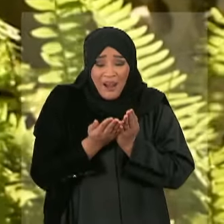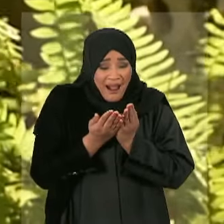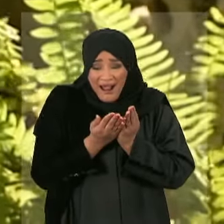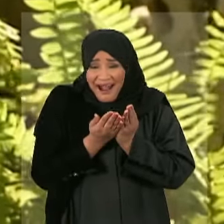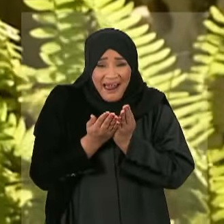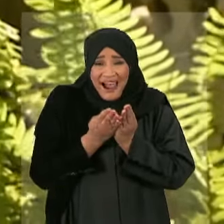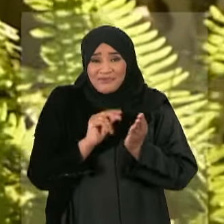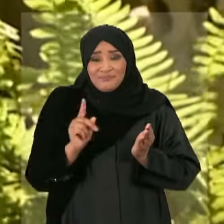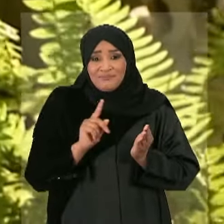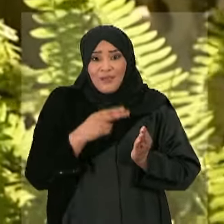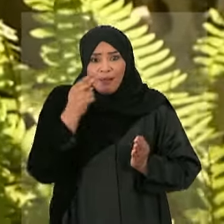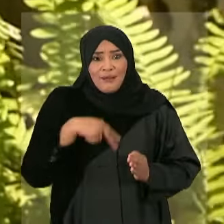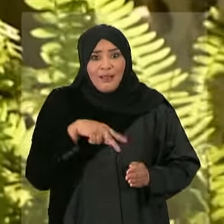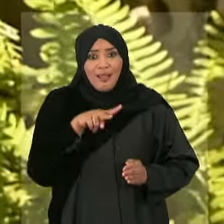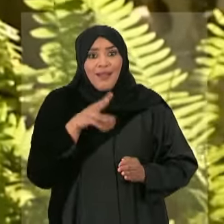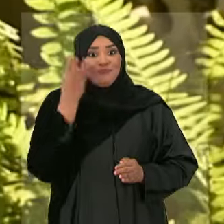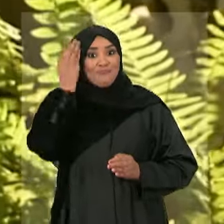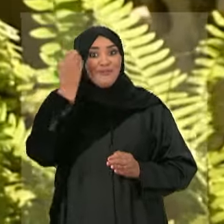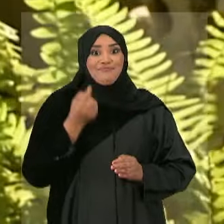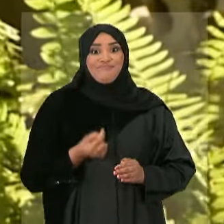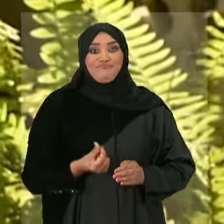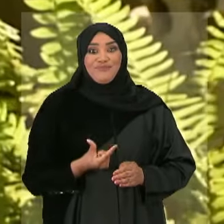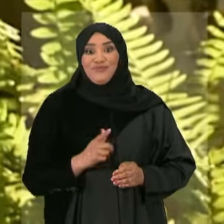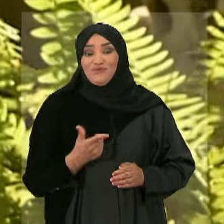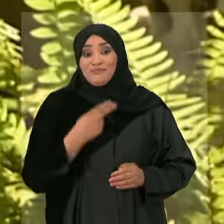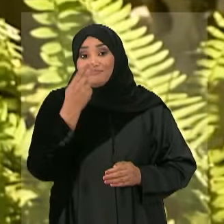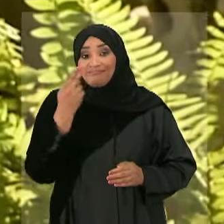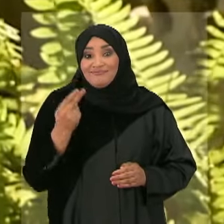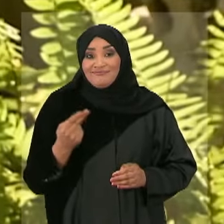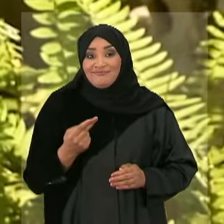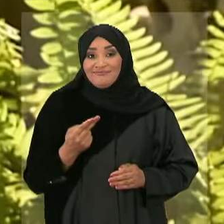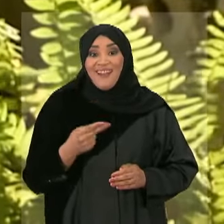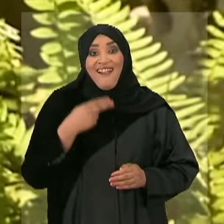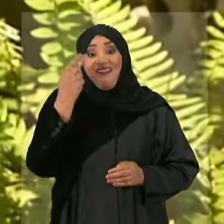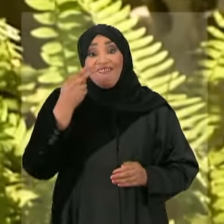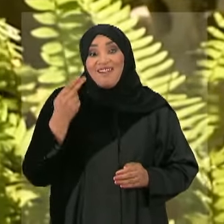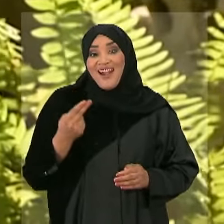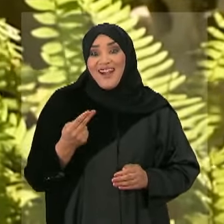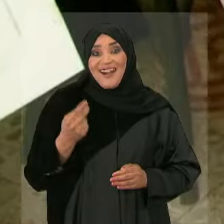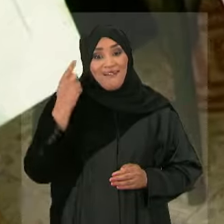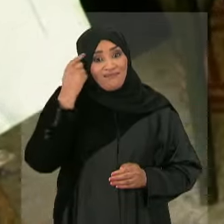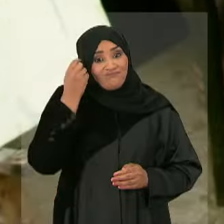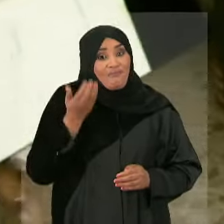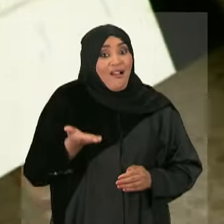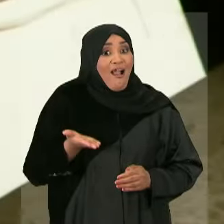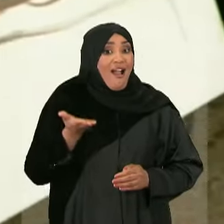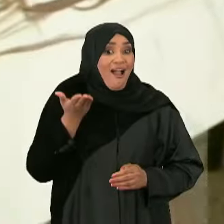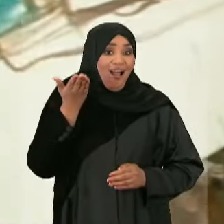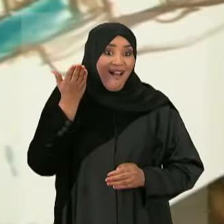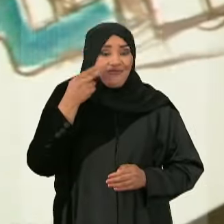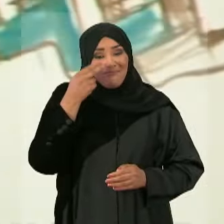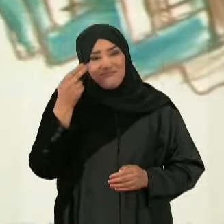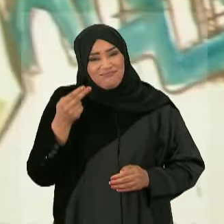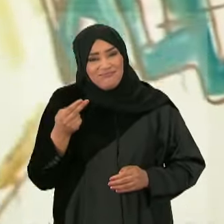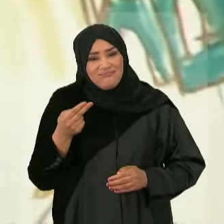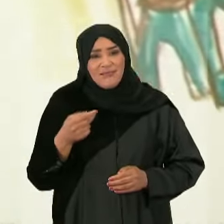للمتلقي وبأثر فيه لما تكون هي اللوحة عليها قيمة فنية ومعنوية كبيرة. فيعني هي